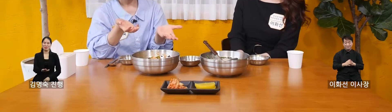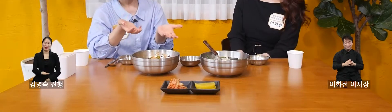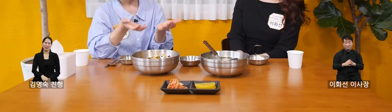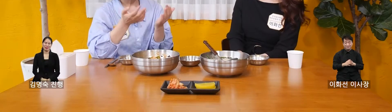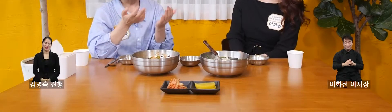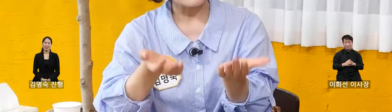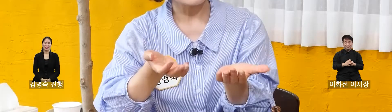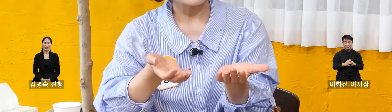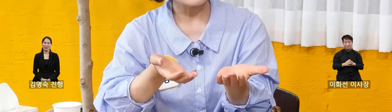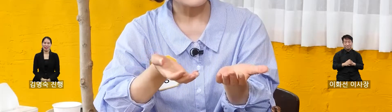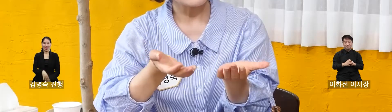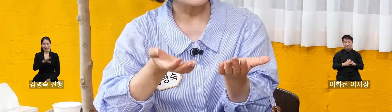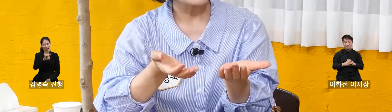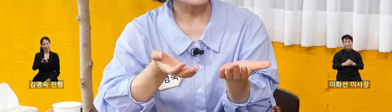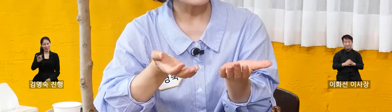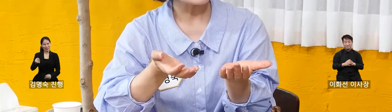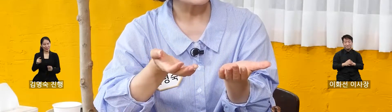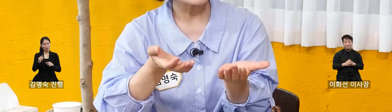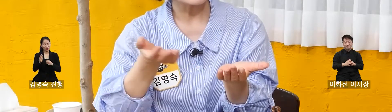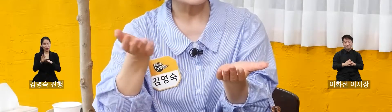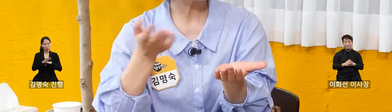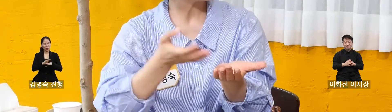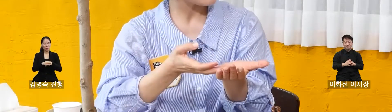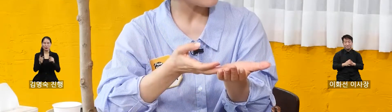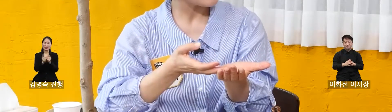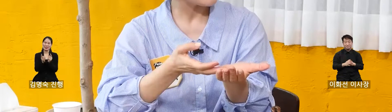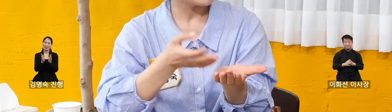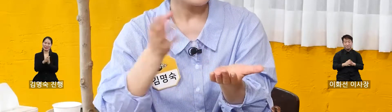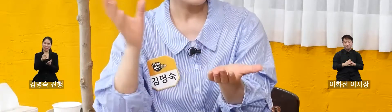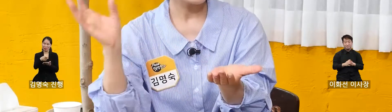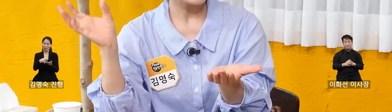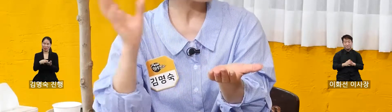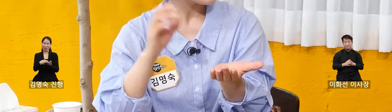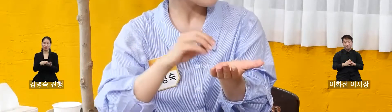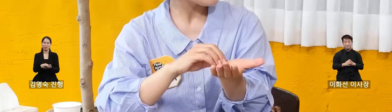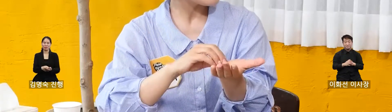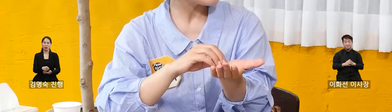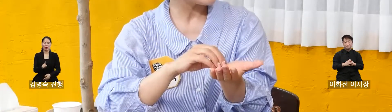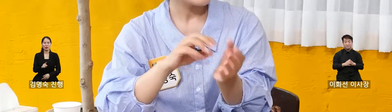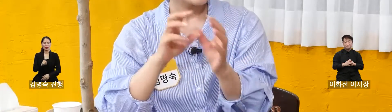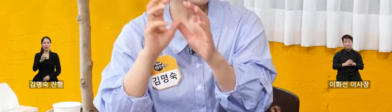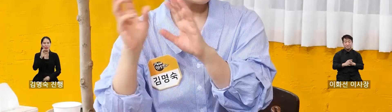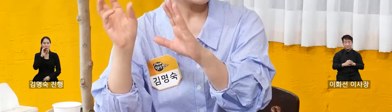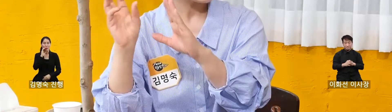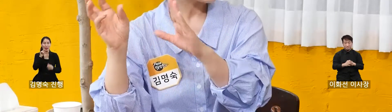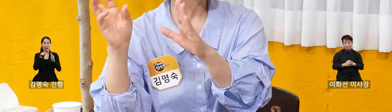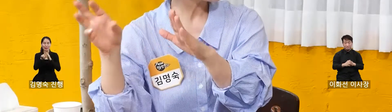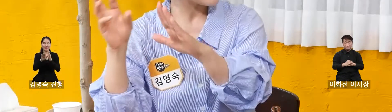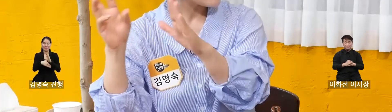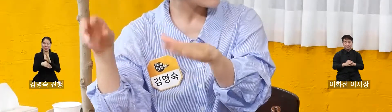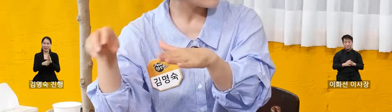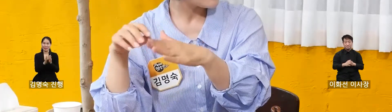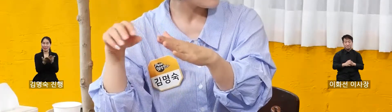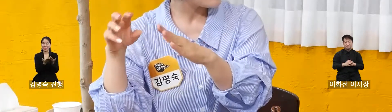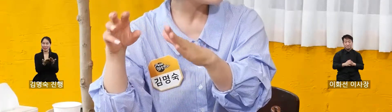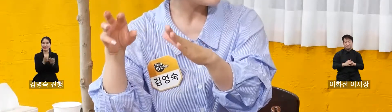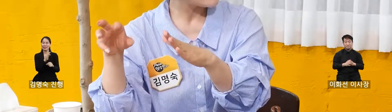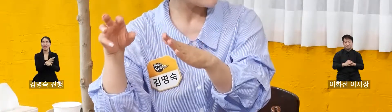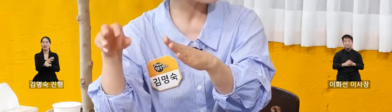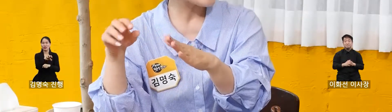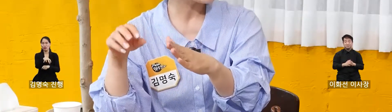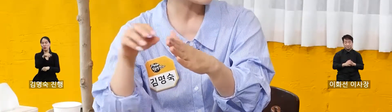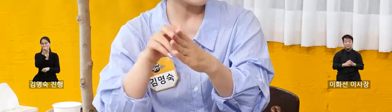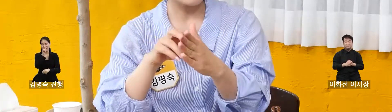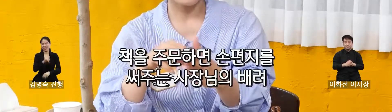그렇지만 그래도 가끔 이렇게 저도 이제 최근에 어느 카페에 가면은 거기 이렇게 책도 같이 이렇게 네.